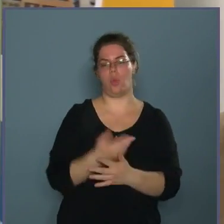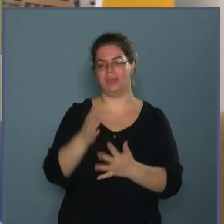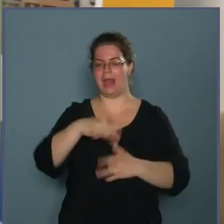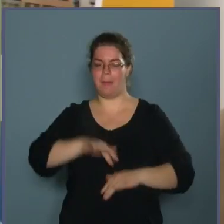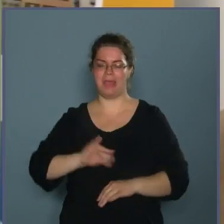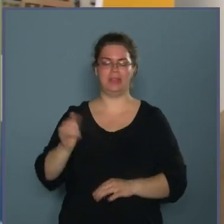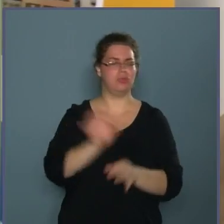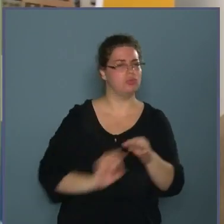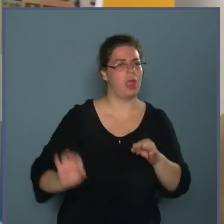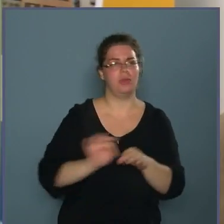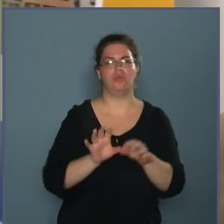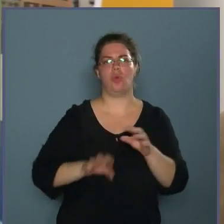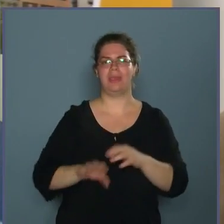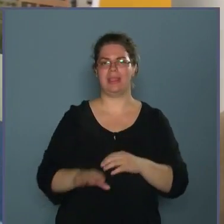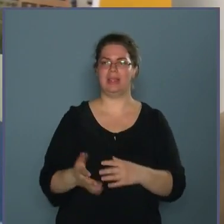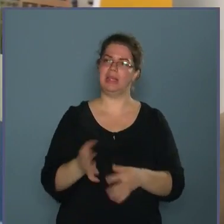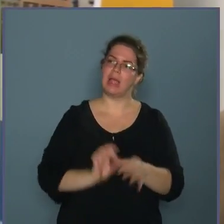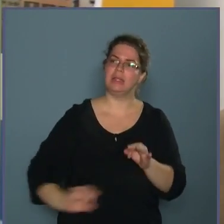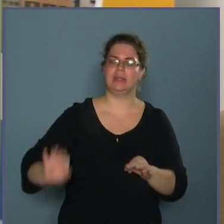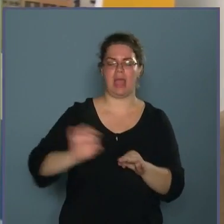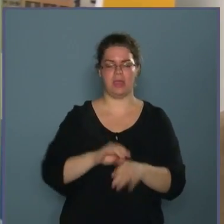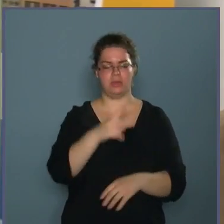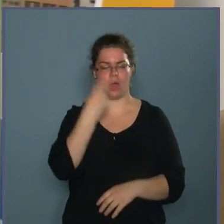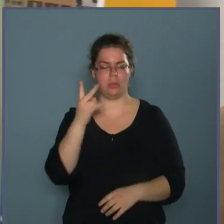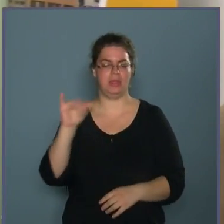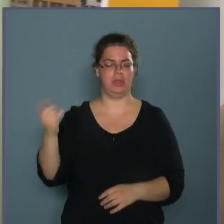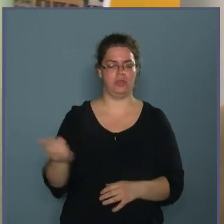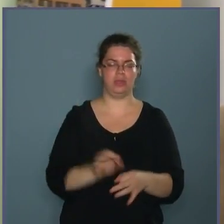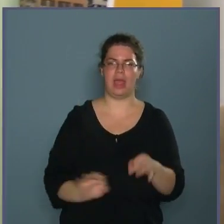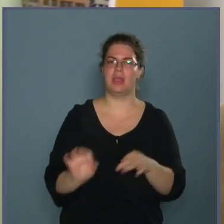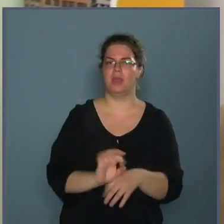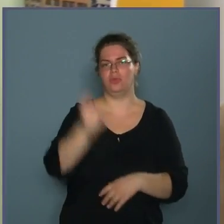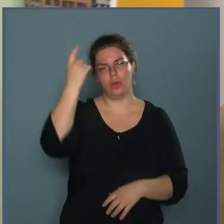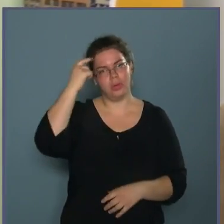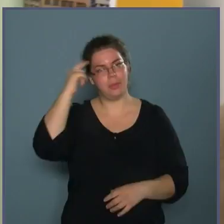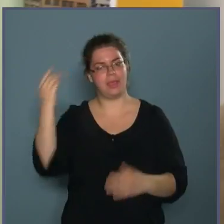teljes környezetének teljes szakmai és teljes tudományos